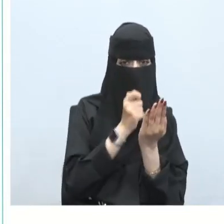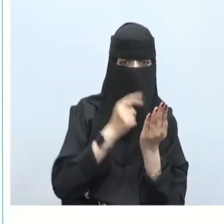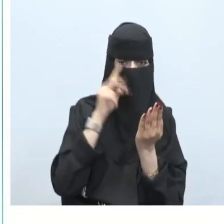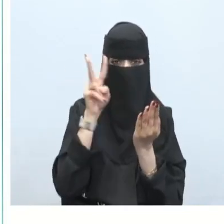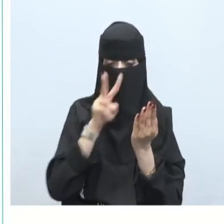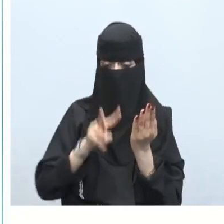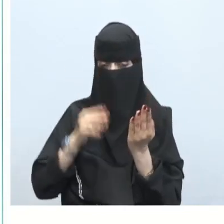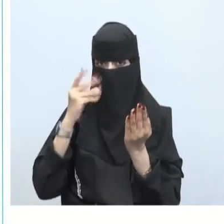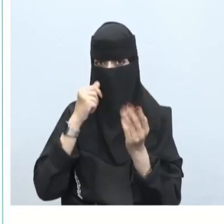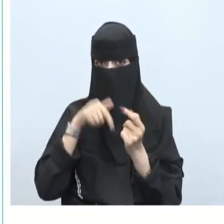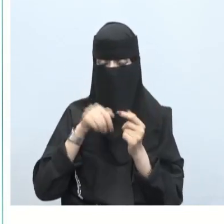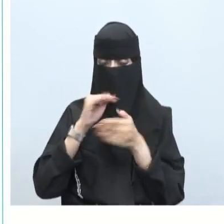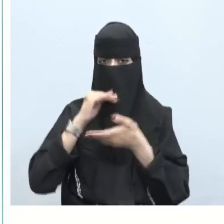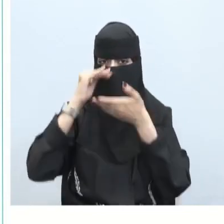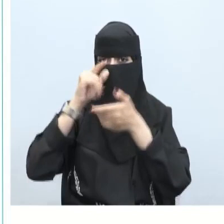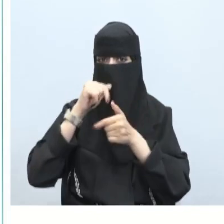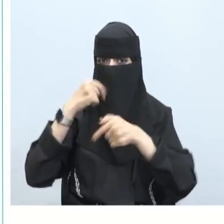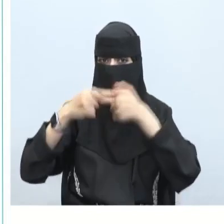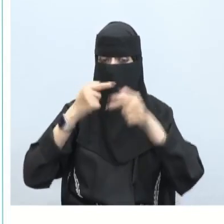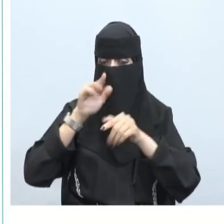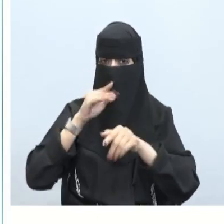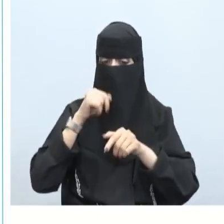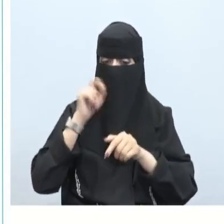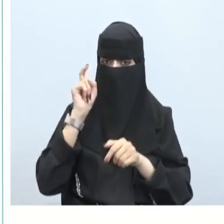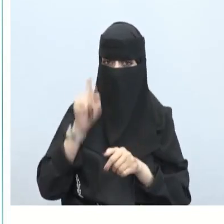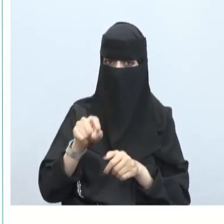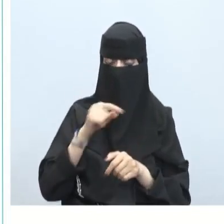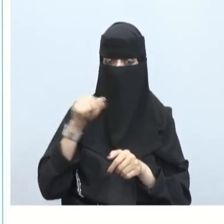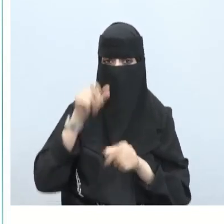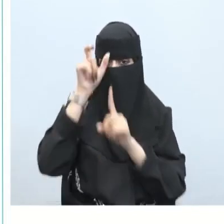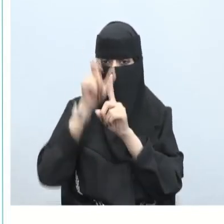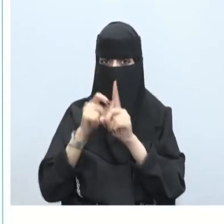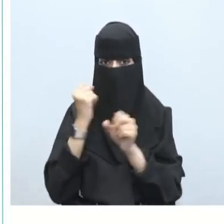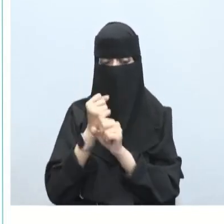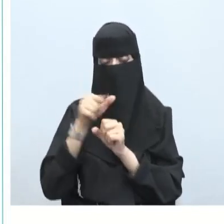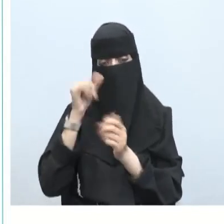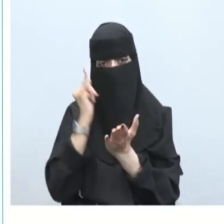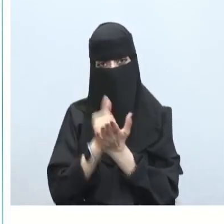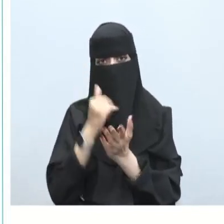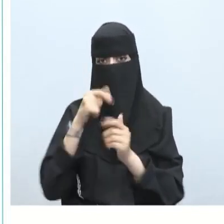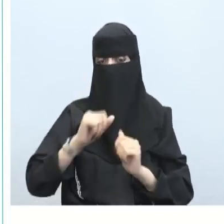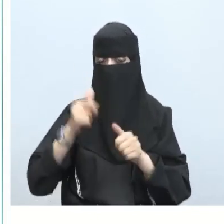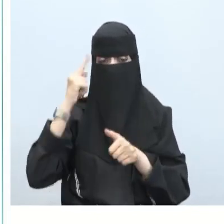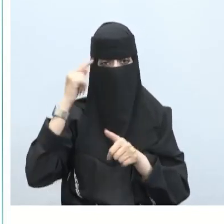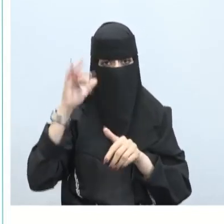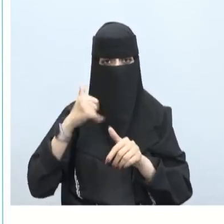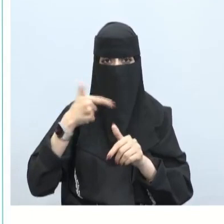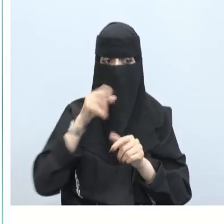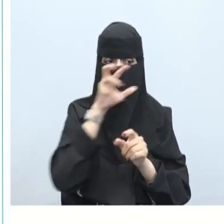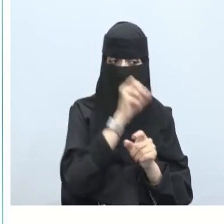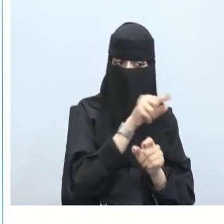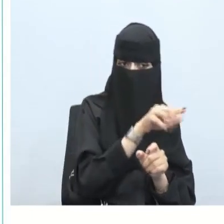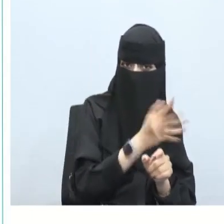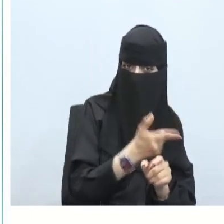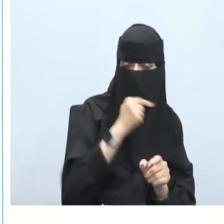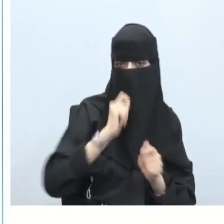قراءه المنتجات وبالتالي بضغطه زر للموظف او للمسؤول يستطيع ان يعرف حجم المخزون